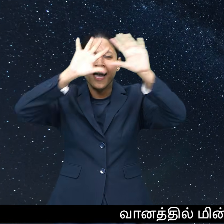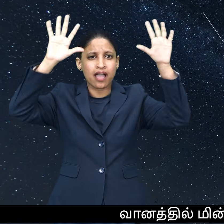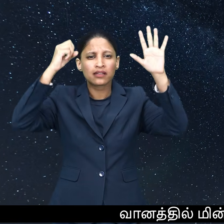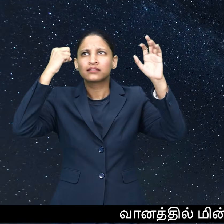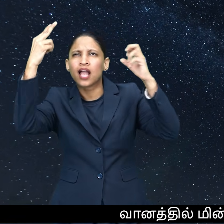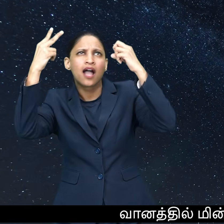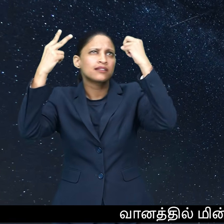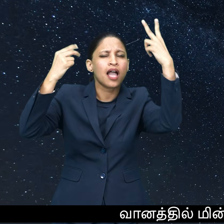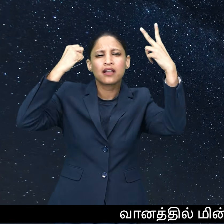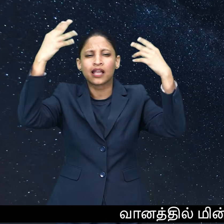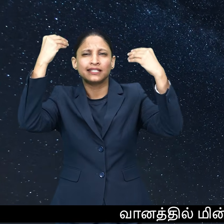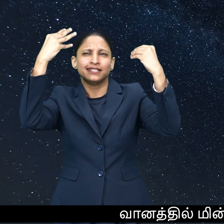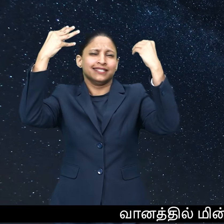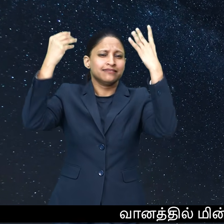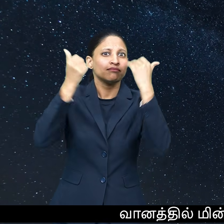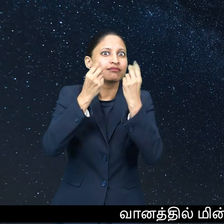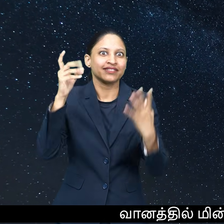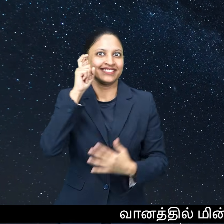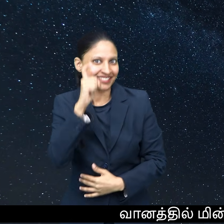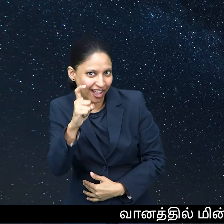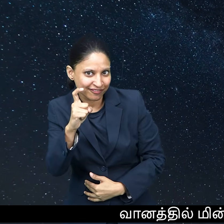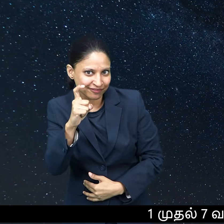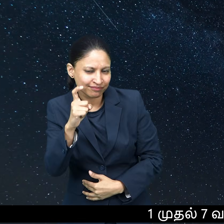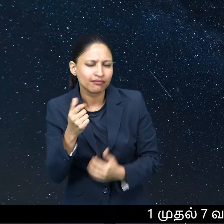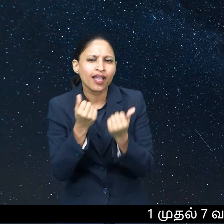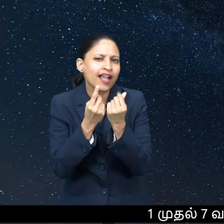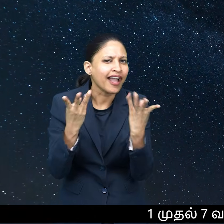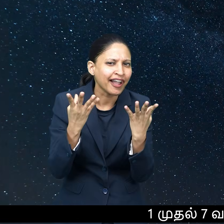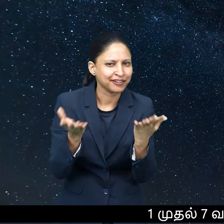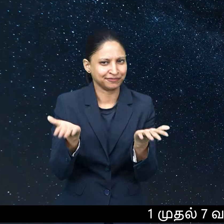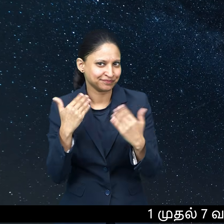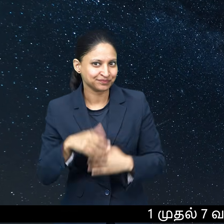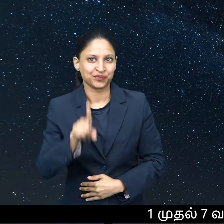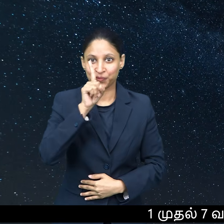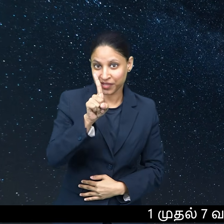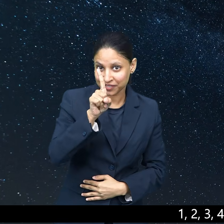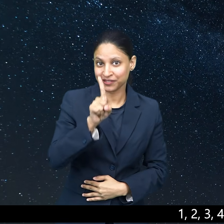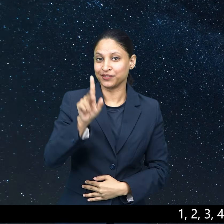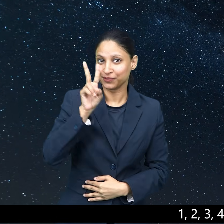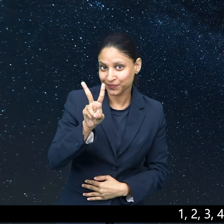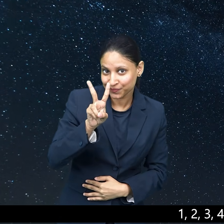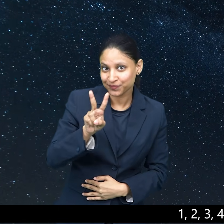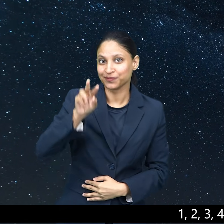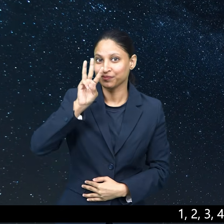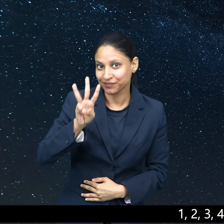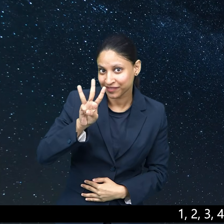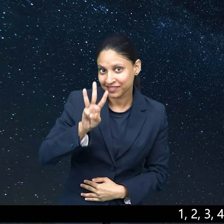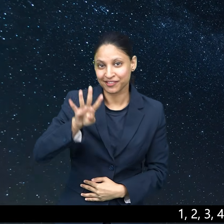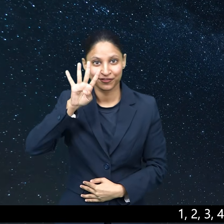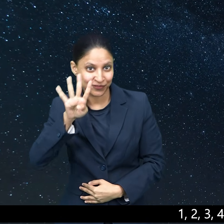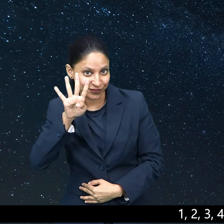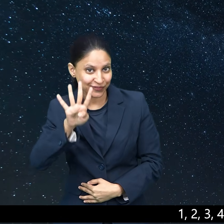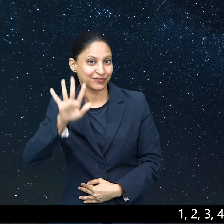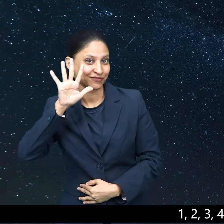வானத்தில் மின்னும் 7 நட்சத்திரங்கள். 1 முதல் 7 வரை எண்ணுங்கள். 1, 2,